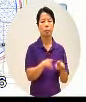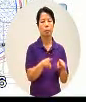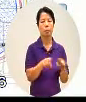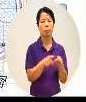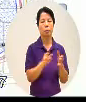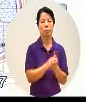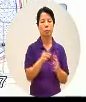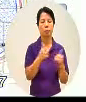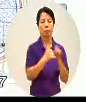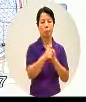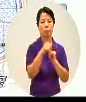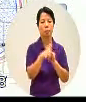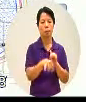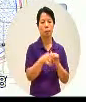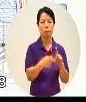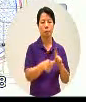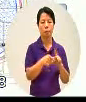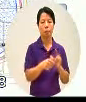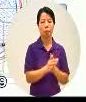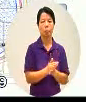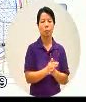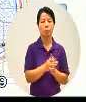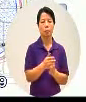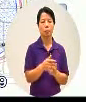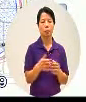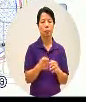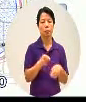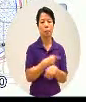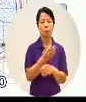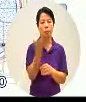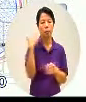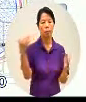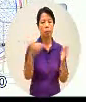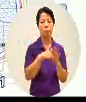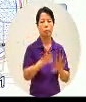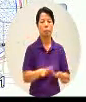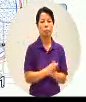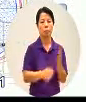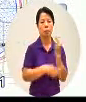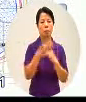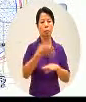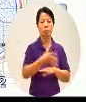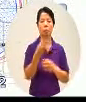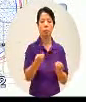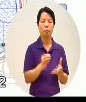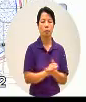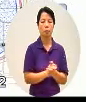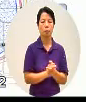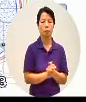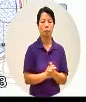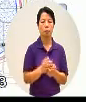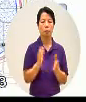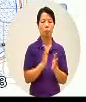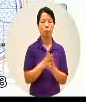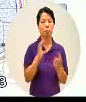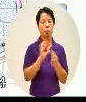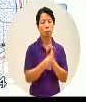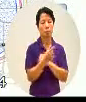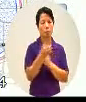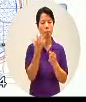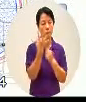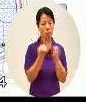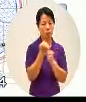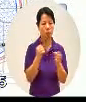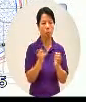因这个社区，从因村啊到即马，唔捌得饮水。那么为什么伫几年前会饮大